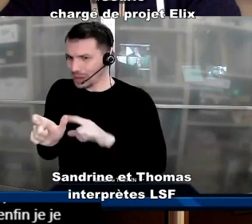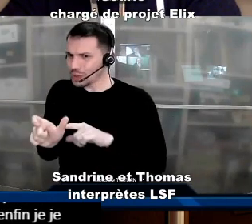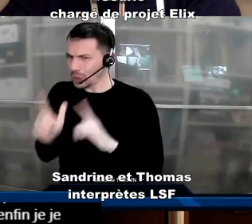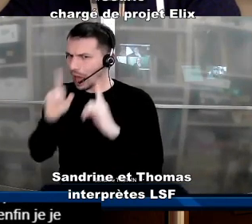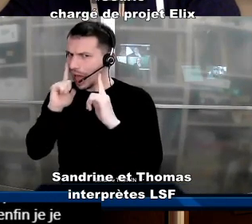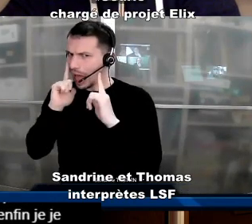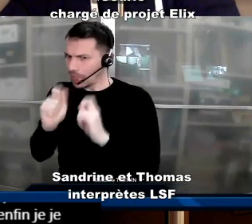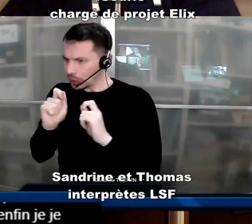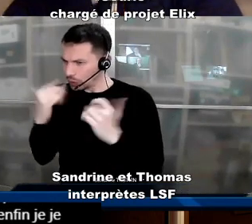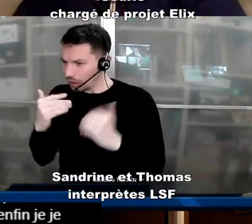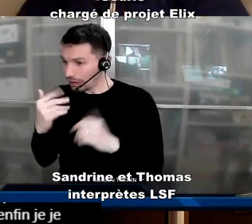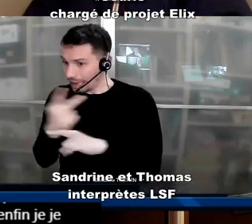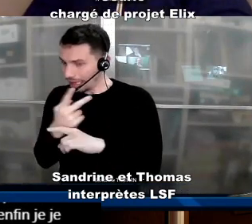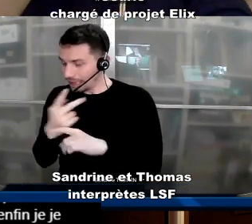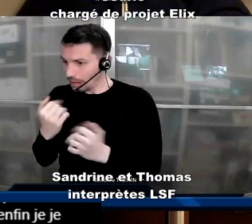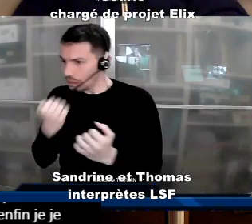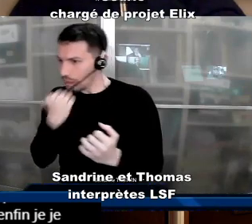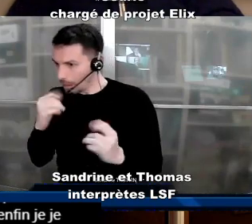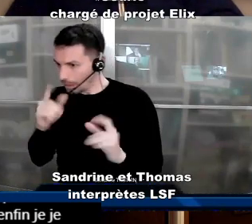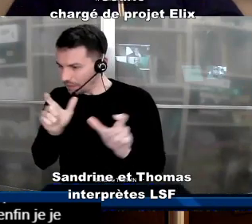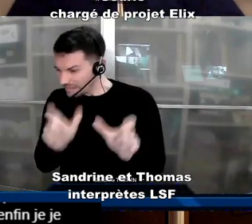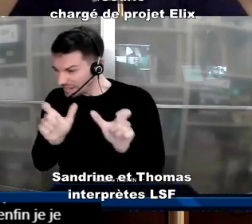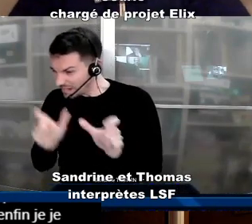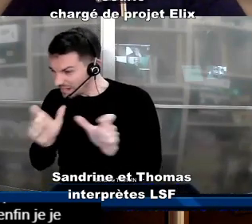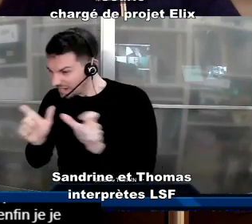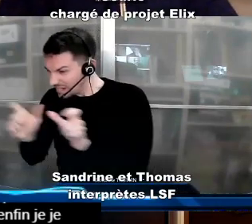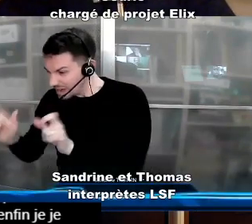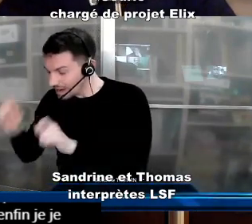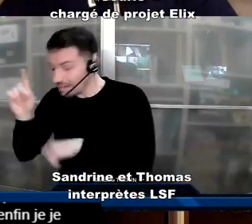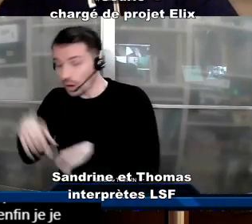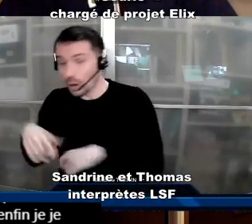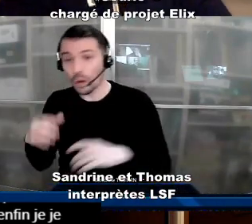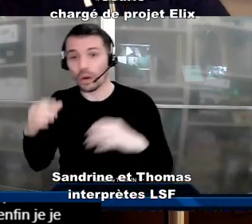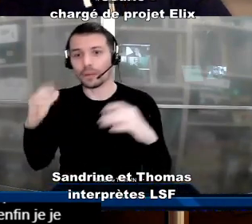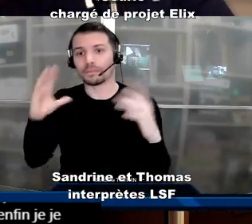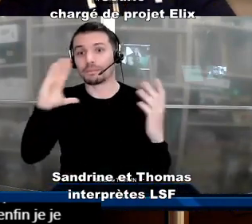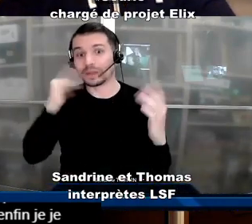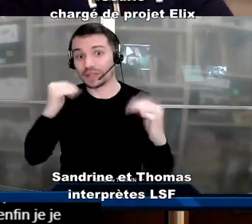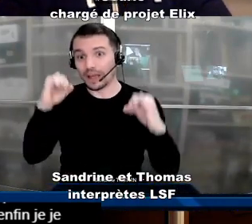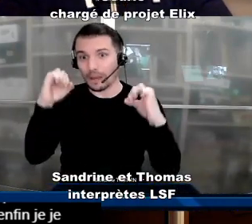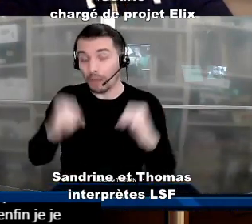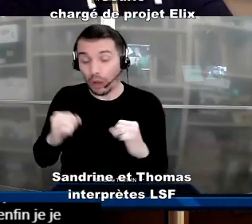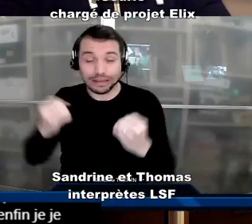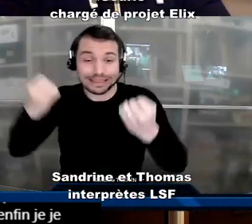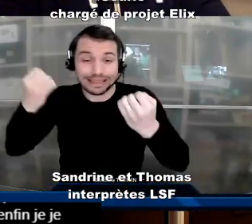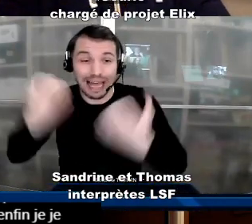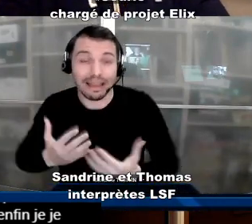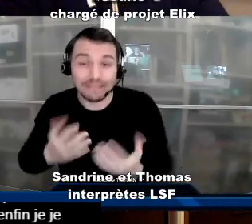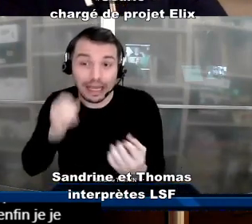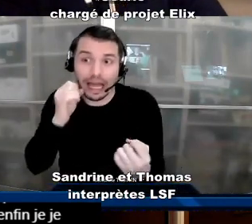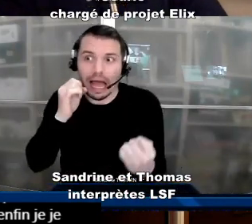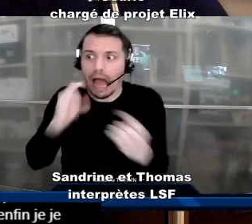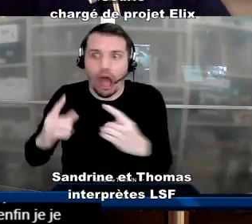pour vérifier. Malgré tout ça, voilà, il peut encore y avoir des erreurs à la clé, enfin, qui se retrouvent sur